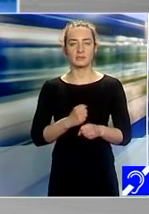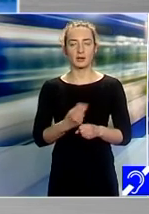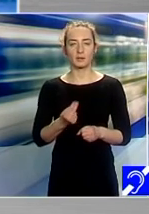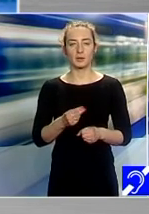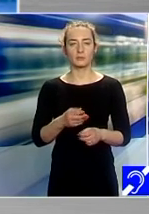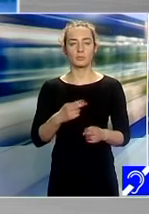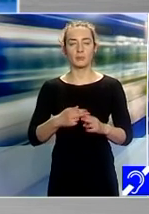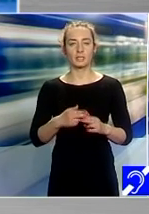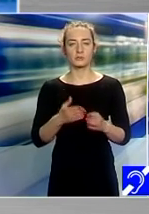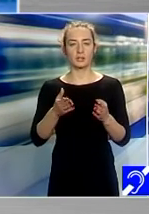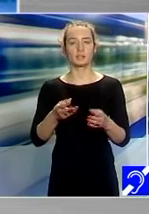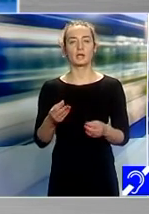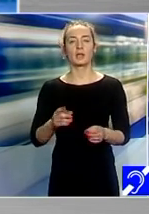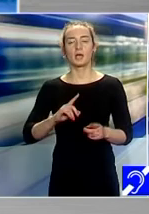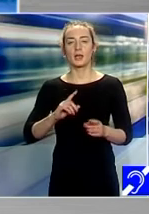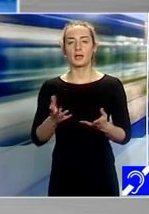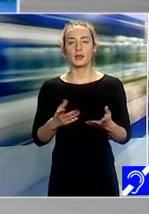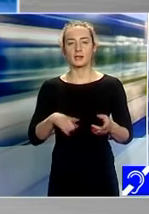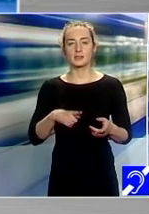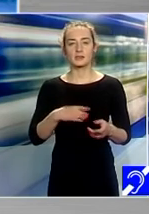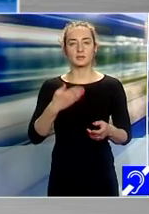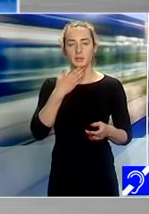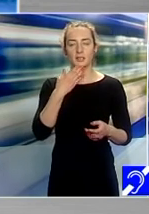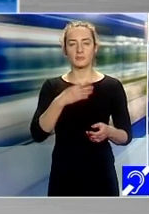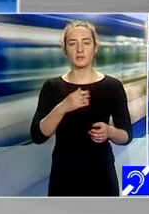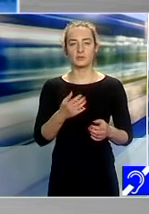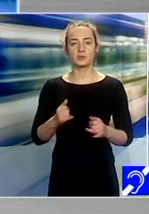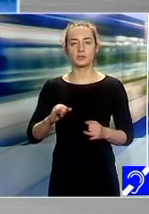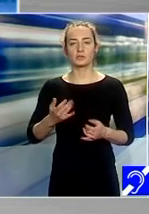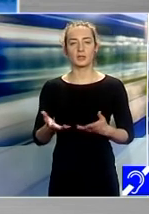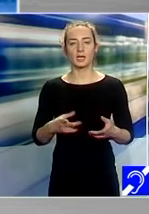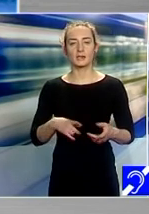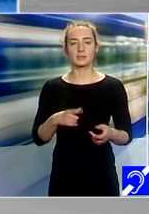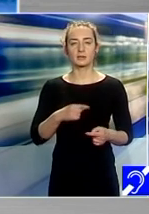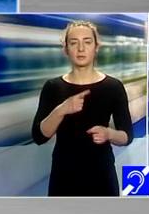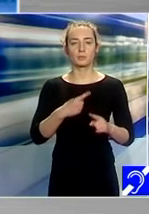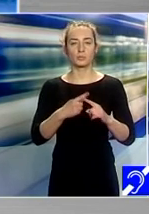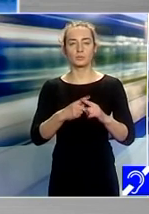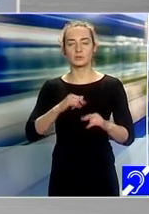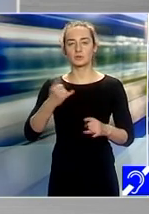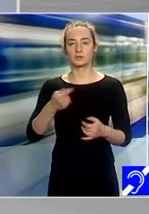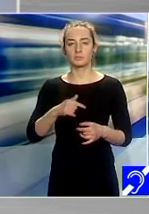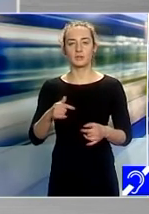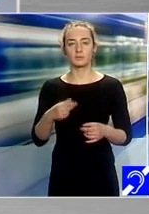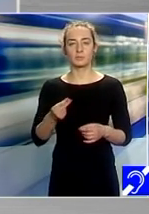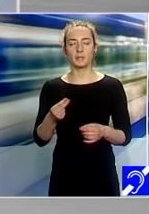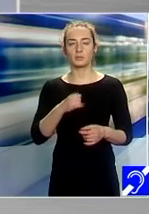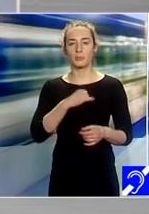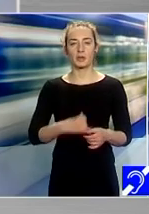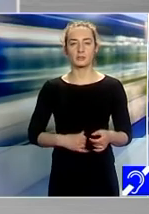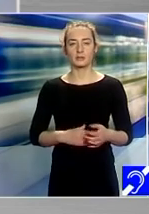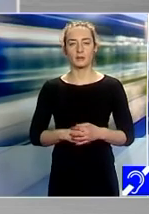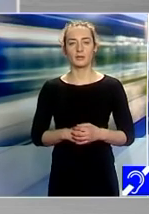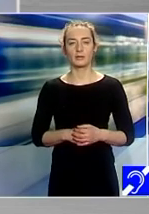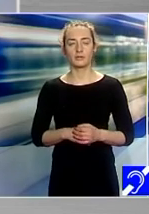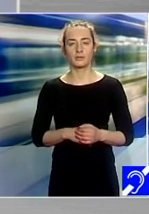pacientei respective, de ce poate beneficia, care sunt avantajele și dezavantajele procedurii în sine. Domnule conferențiat, așa